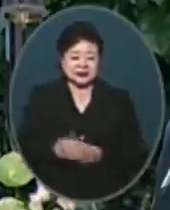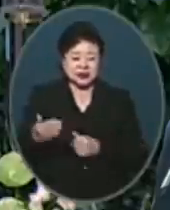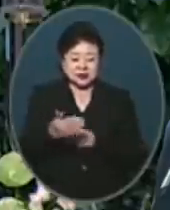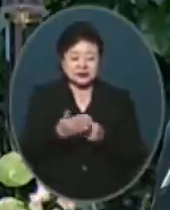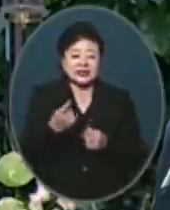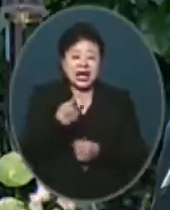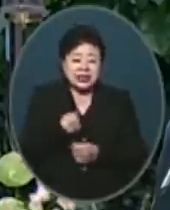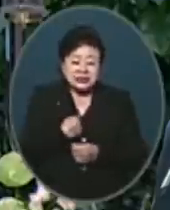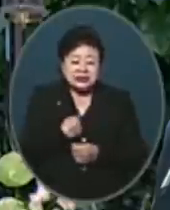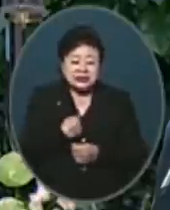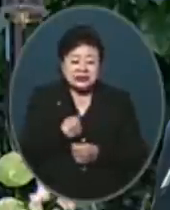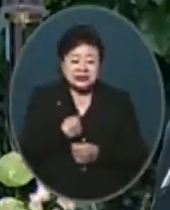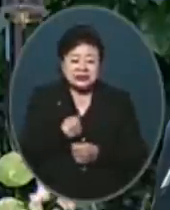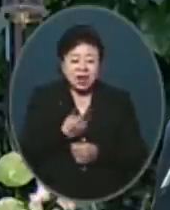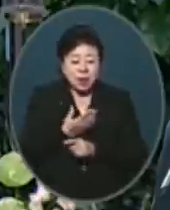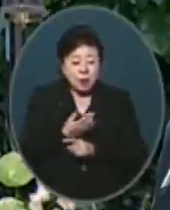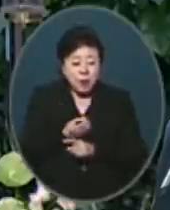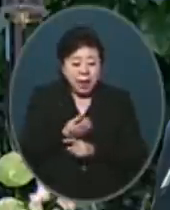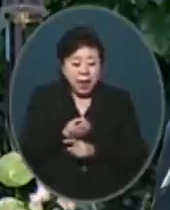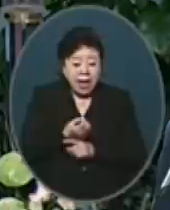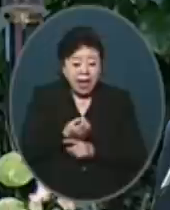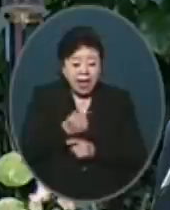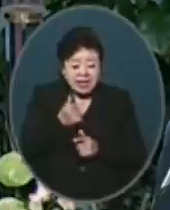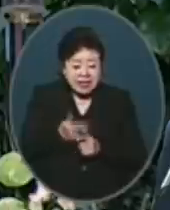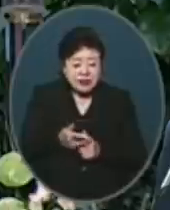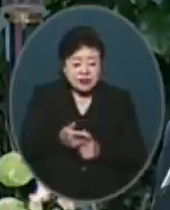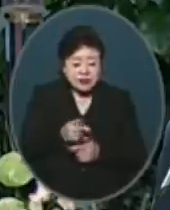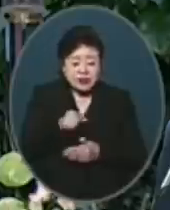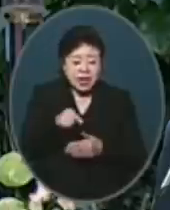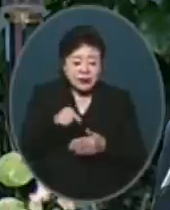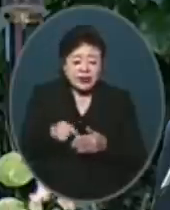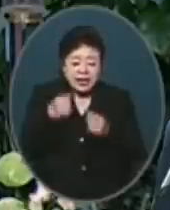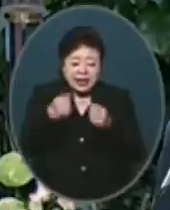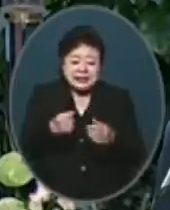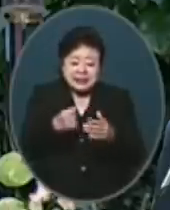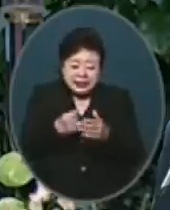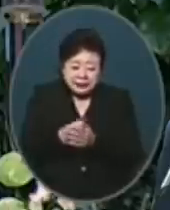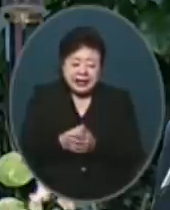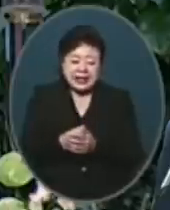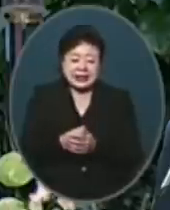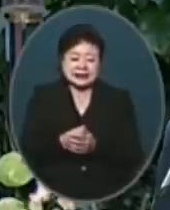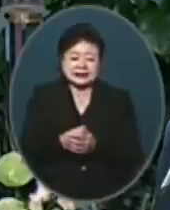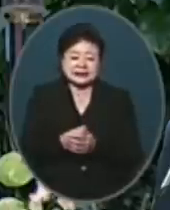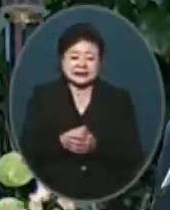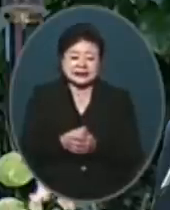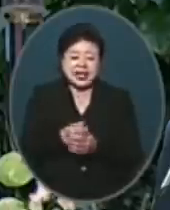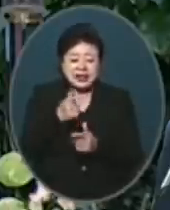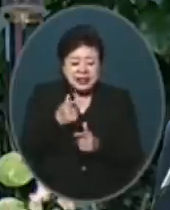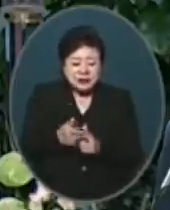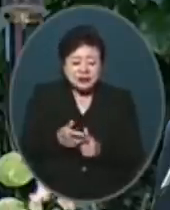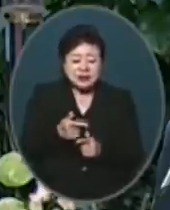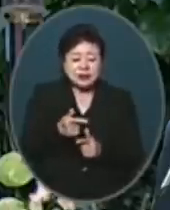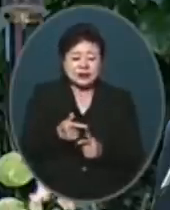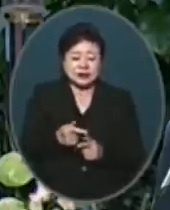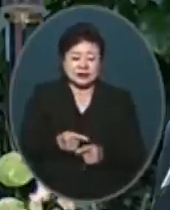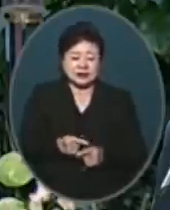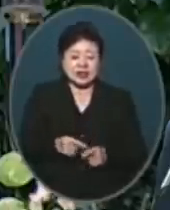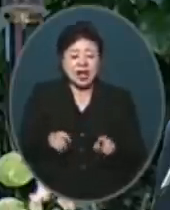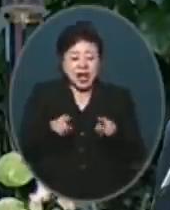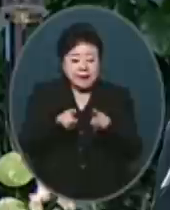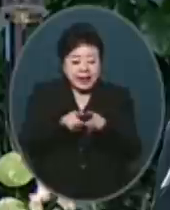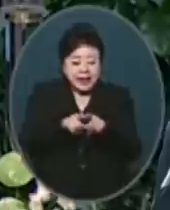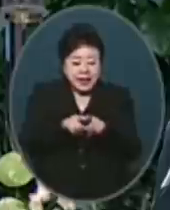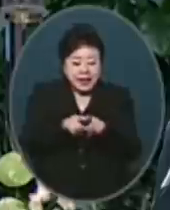우겨쌈을 당한 보배 예수님이 우리 가운데 있으므로 예수님과